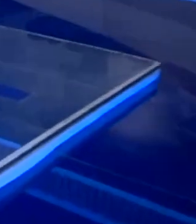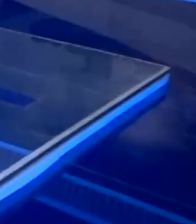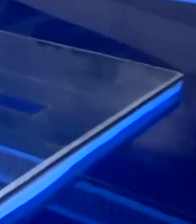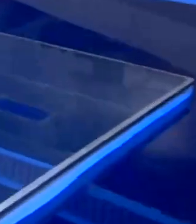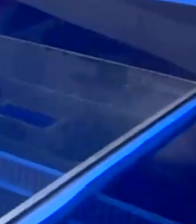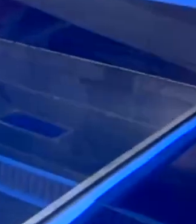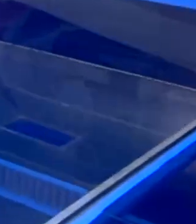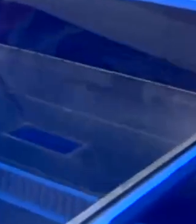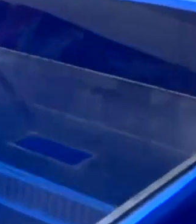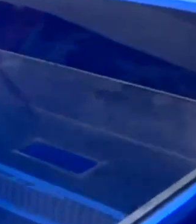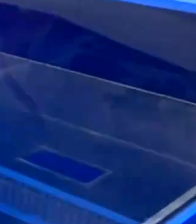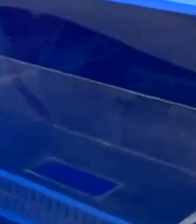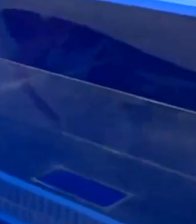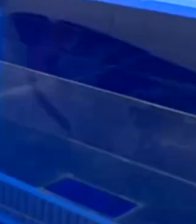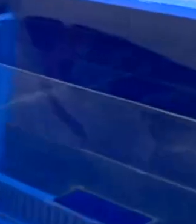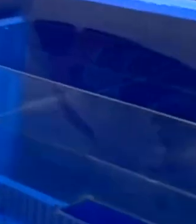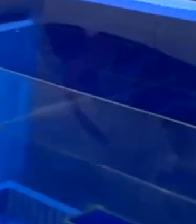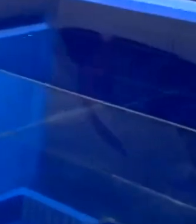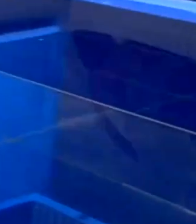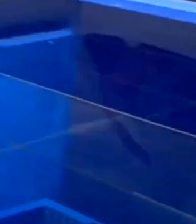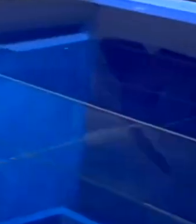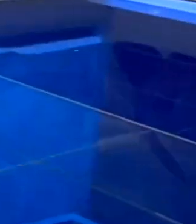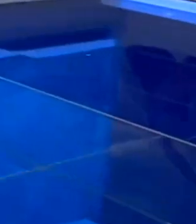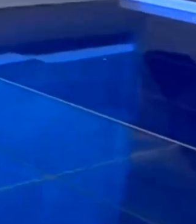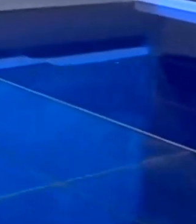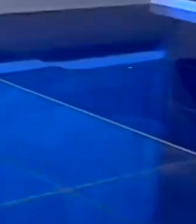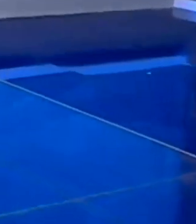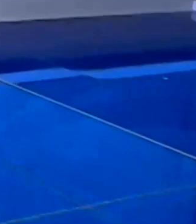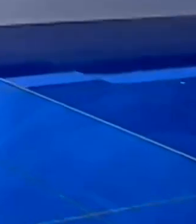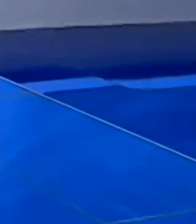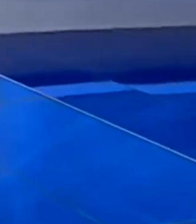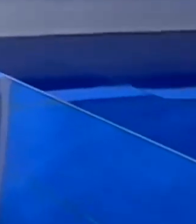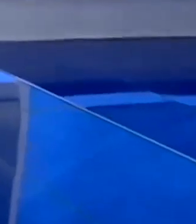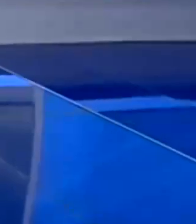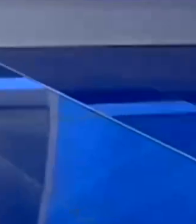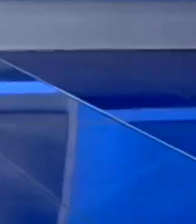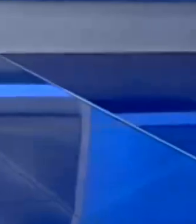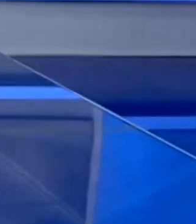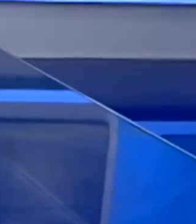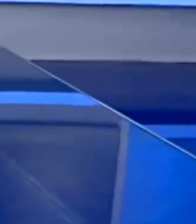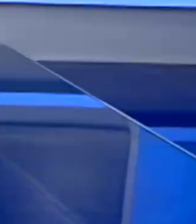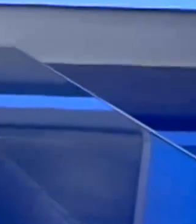Кешар Кардахтагайын, Килиферзе Ахпарат, студияда Лейла Дулат, кызы Сурда Удармада, Самал Нурым.